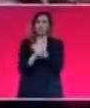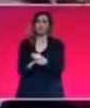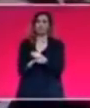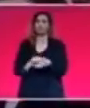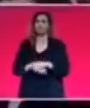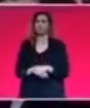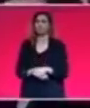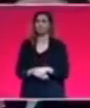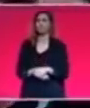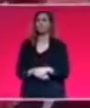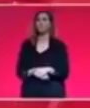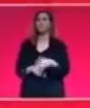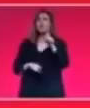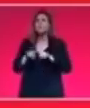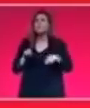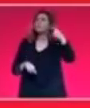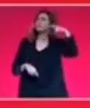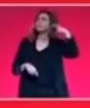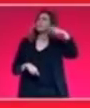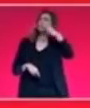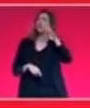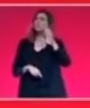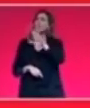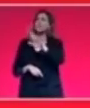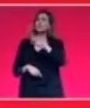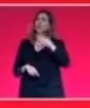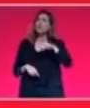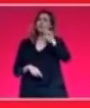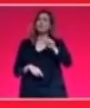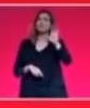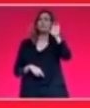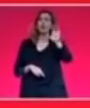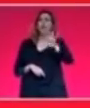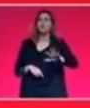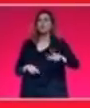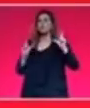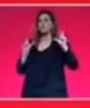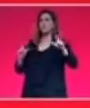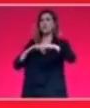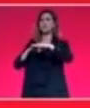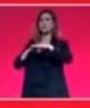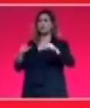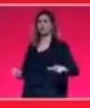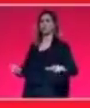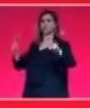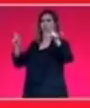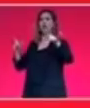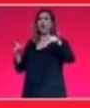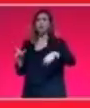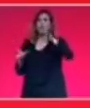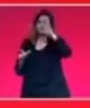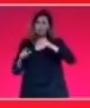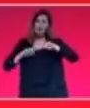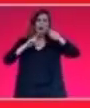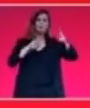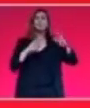δημοκρατίας, οι νοσταλγοί του φασισμού, θέλουν να χτίσουν την Ευρώπη φρούριο. Απέναντί τους προτάσουμε την ίδια μας την ιστορία ως